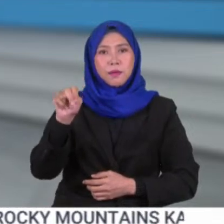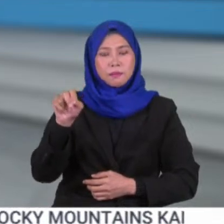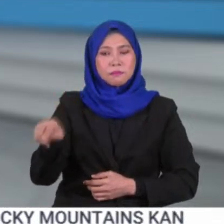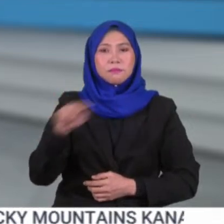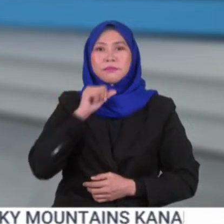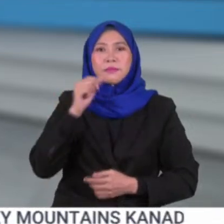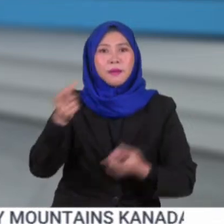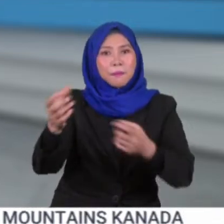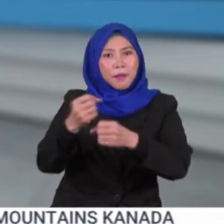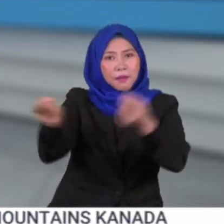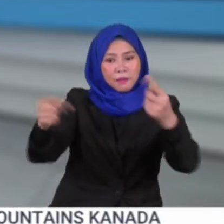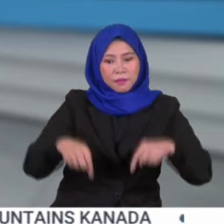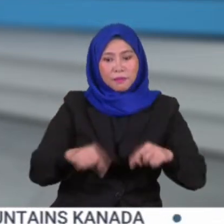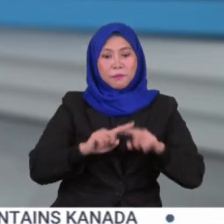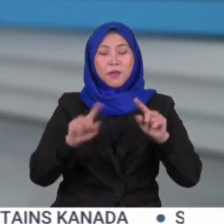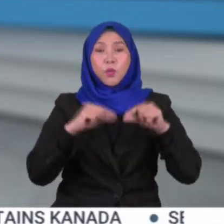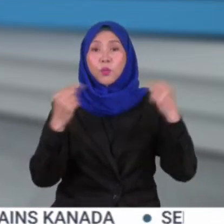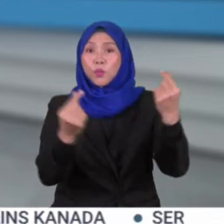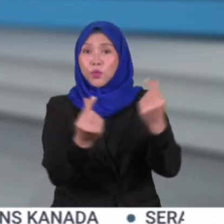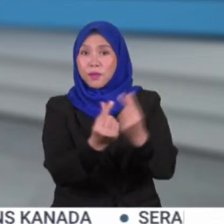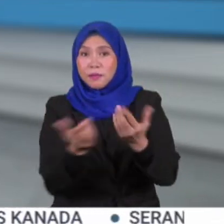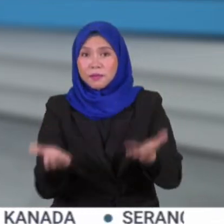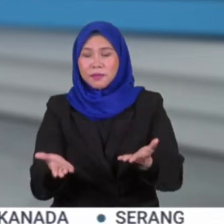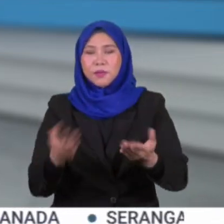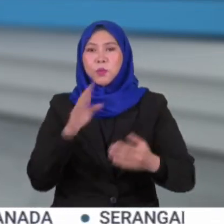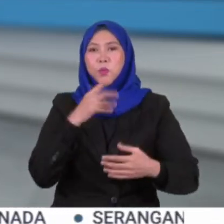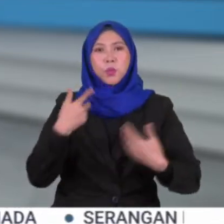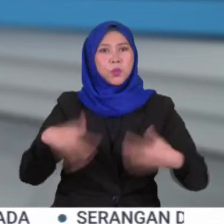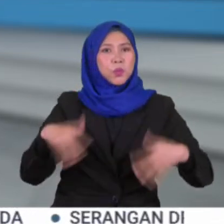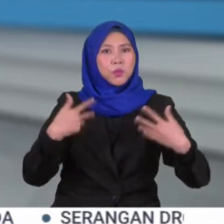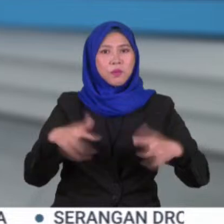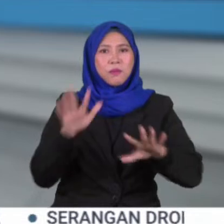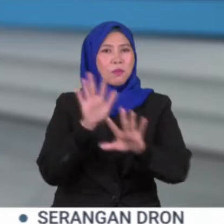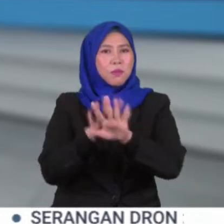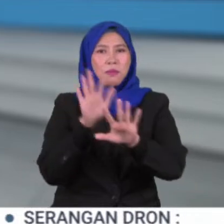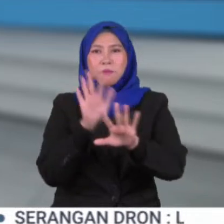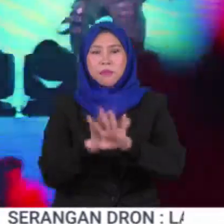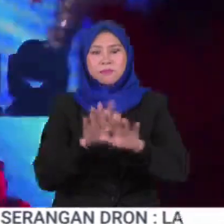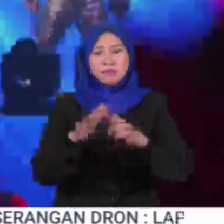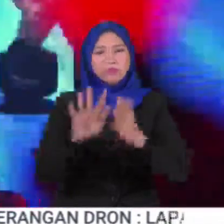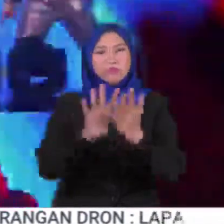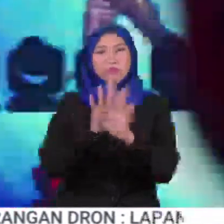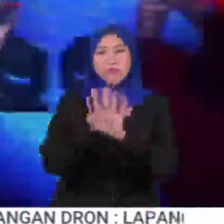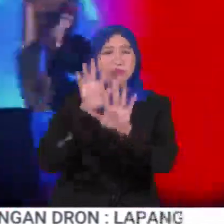bersama, namun kumpulan ini terharu dengan sambutan peminat.